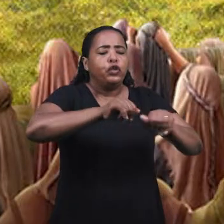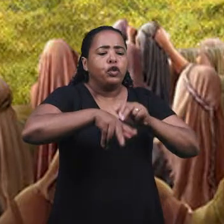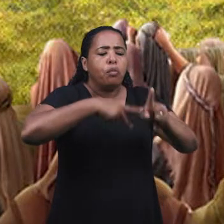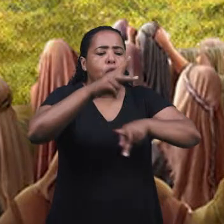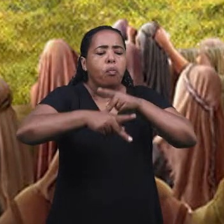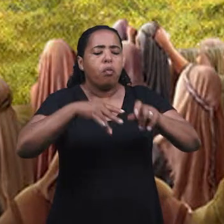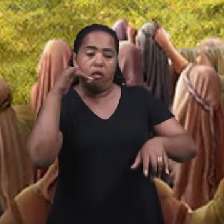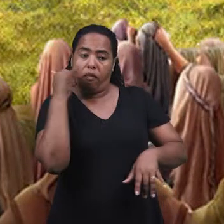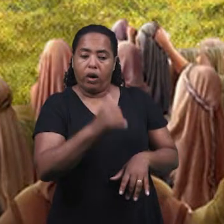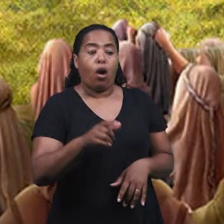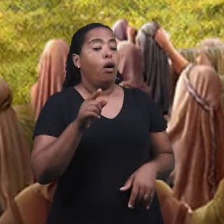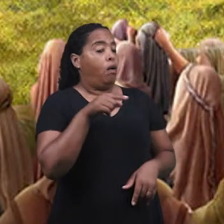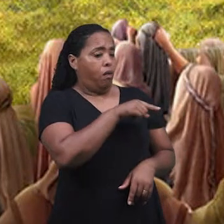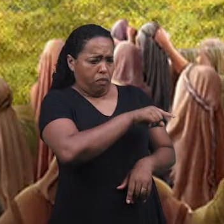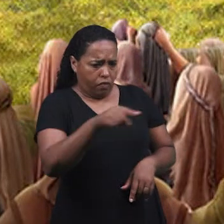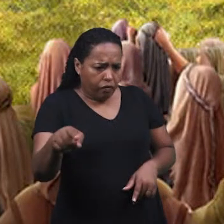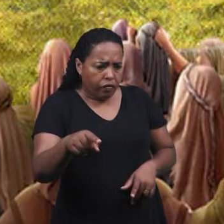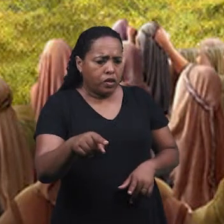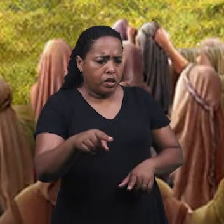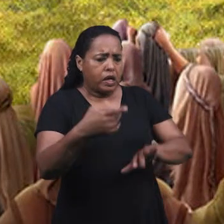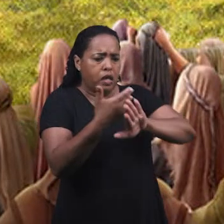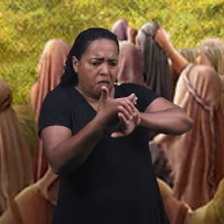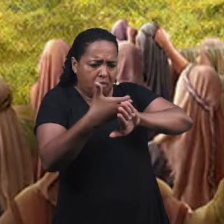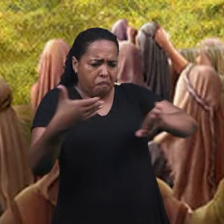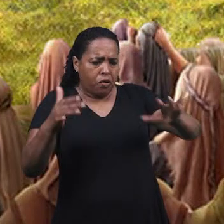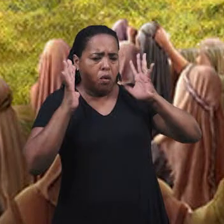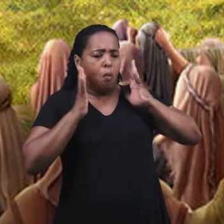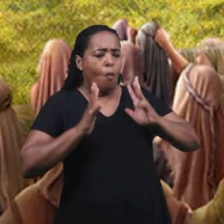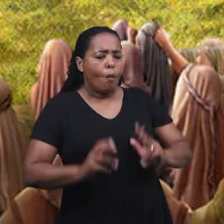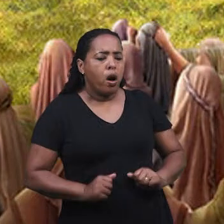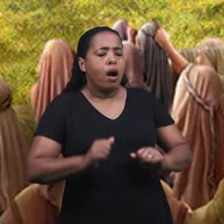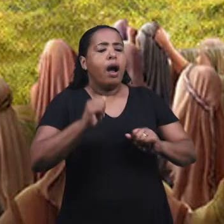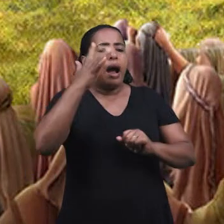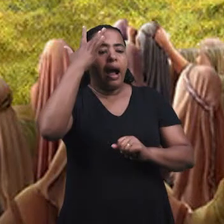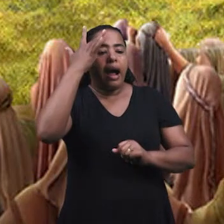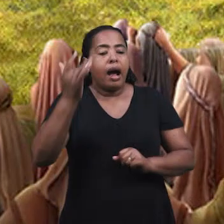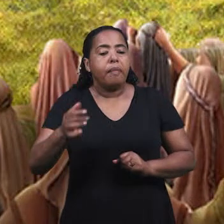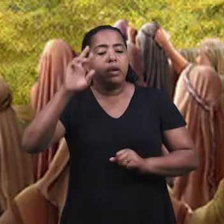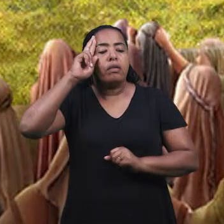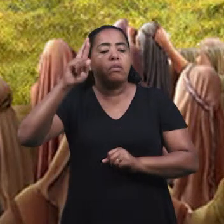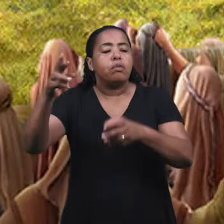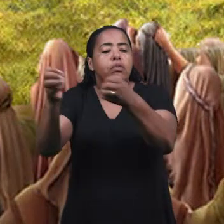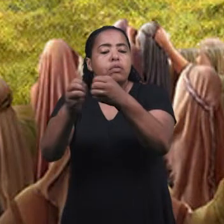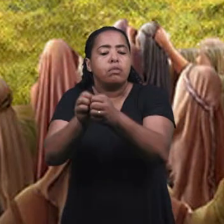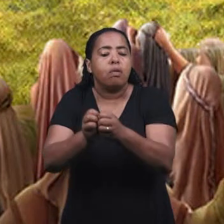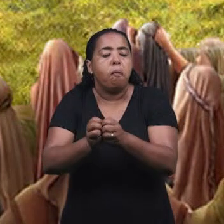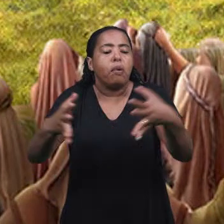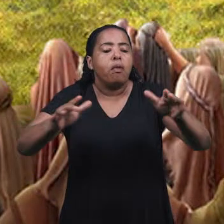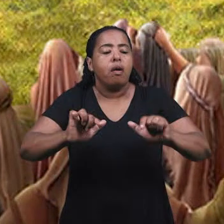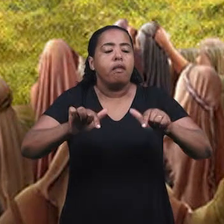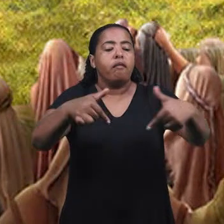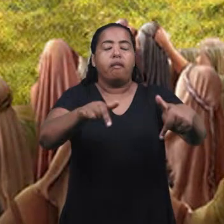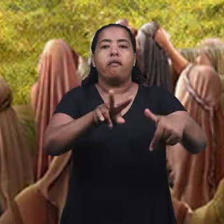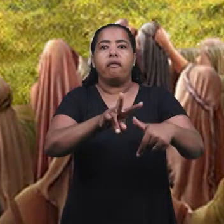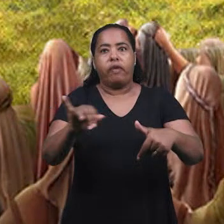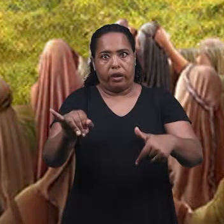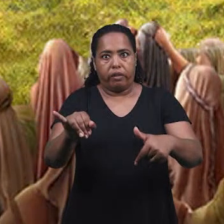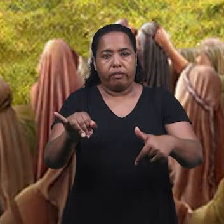ça, sanctifiez-vous, car demain, le Seigneur fera des merveilles parmi